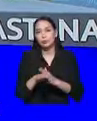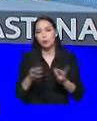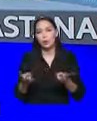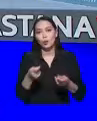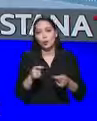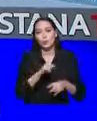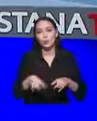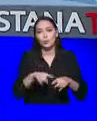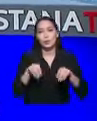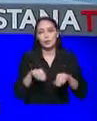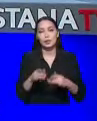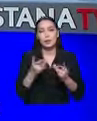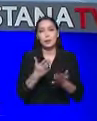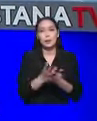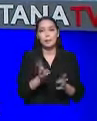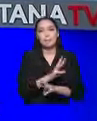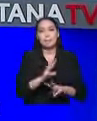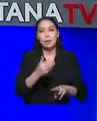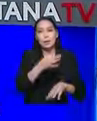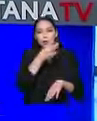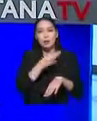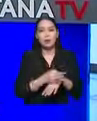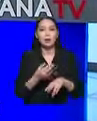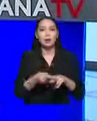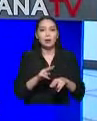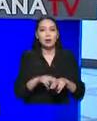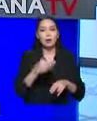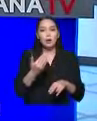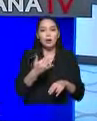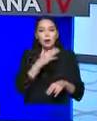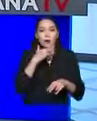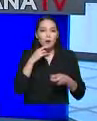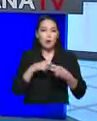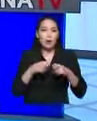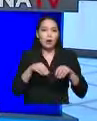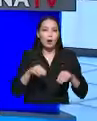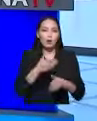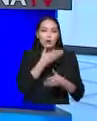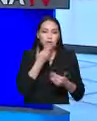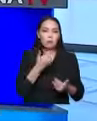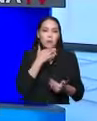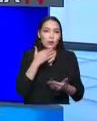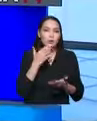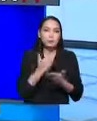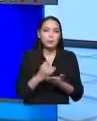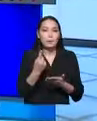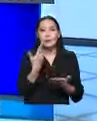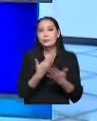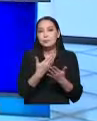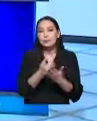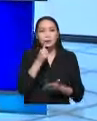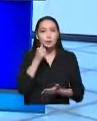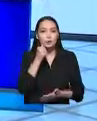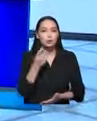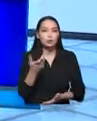қабылдауын талап етті. Министр мен жауаптыларға салада шешілмеген түйткілдің көп екенін айтты, бірақ бір ғана мысал, былтыр жүзеге асу